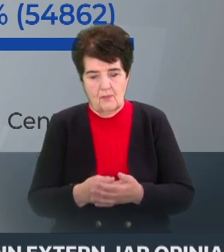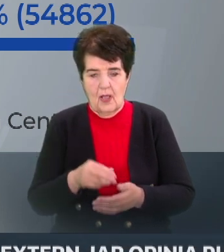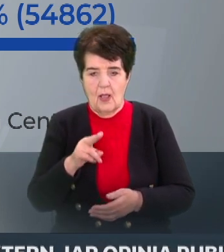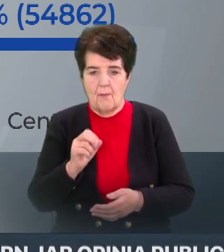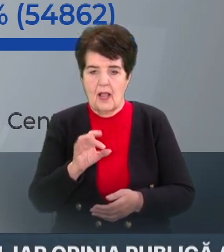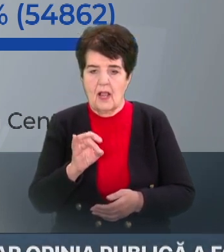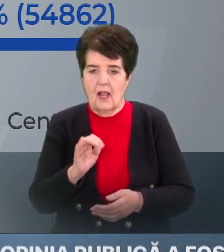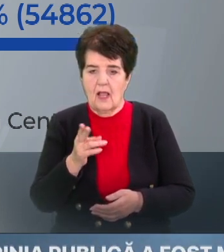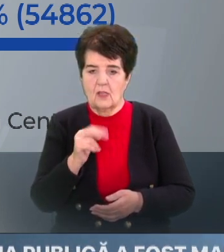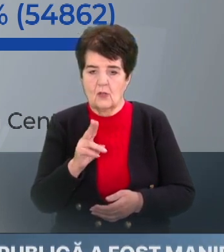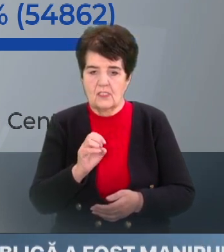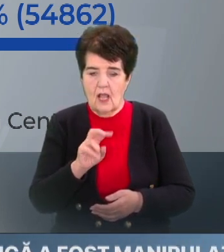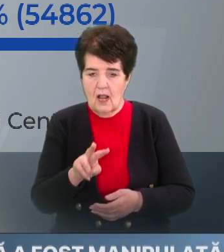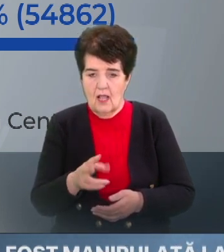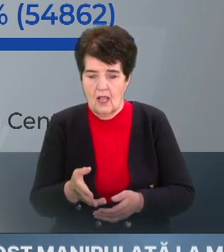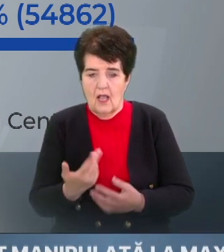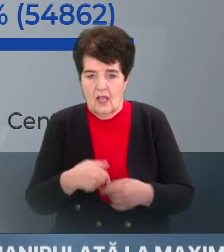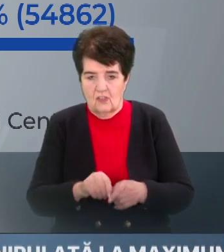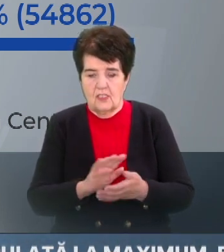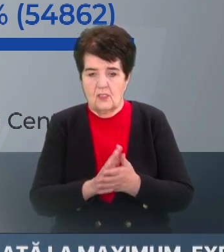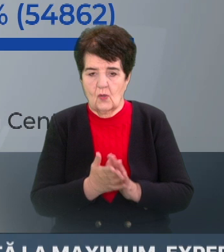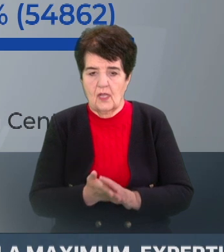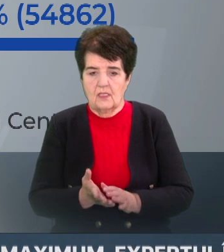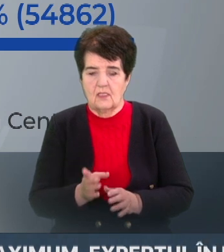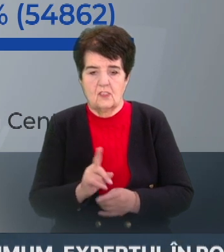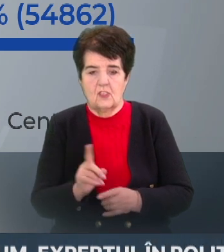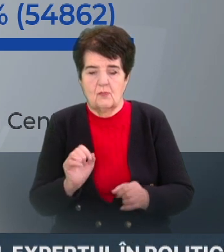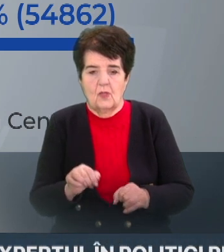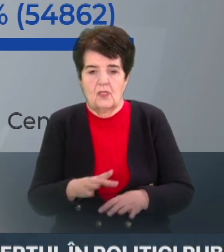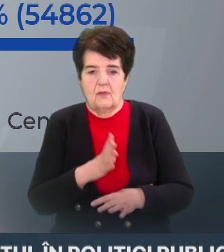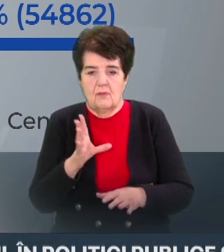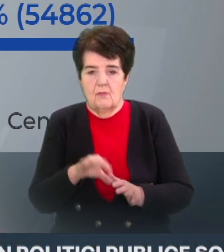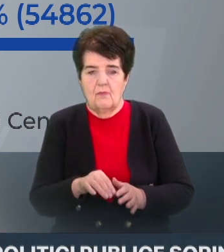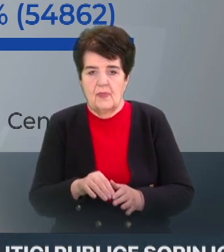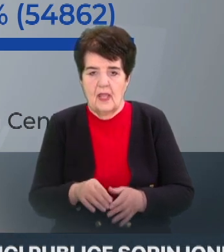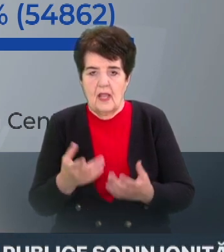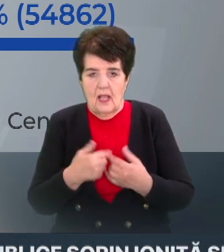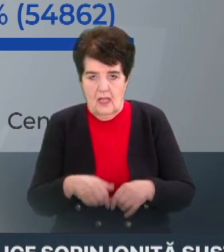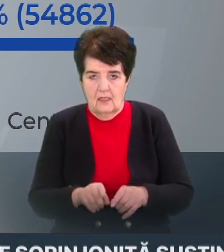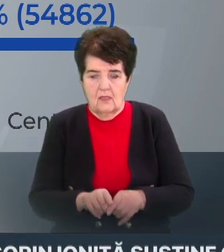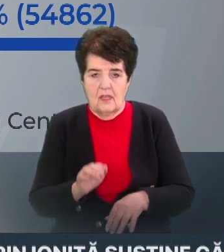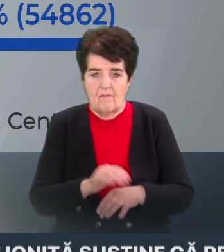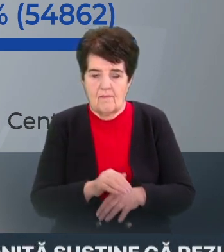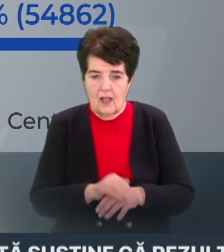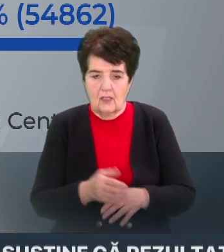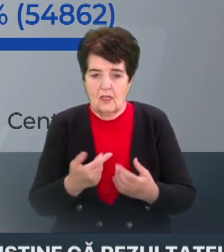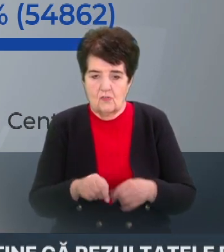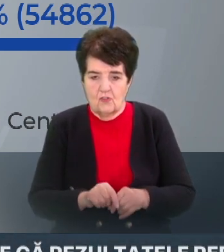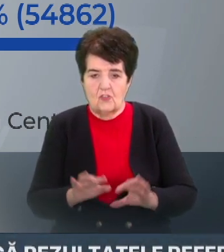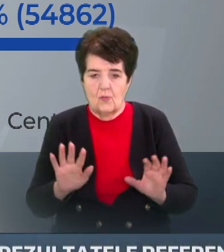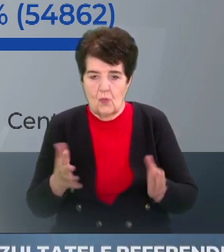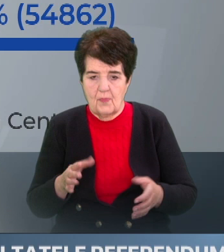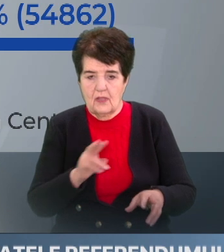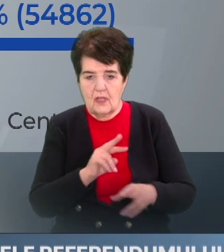aceste situații și cum s-ar putea explica, de fapt? E datorită faptului că în aceste momente